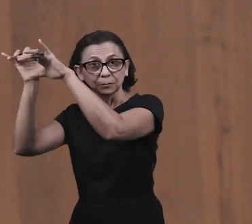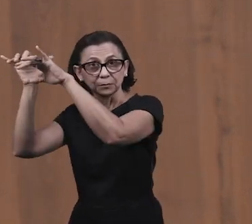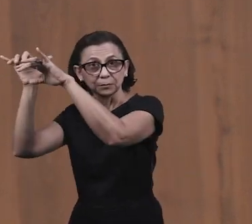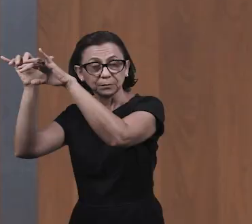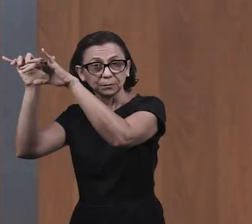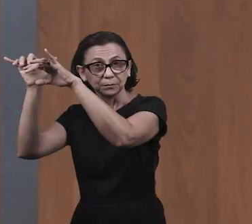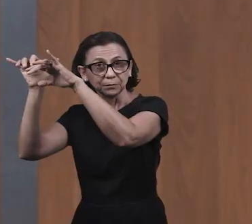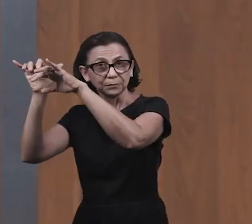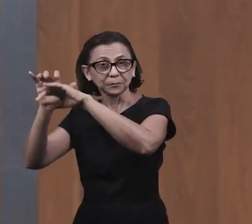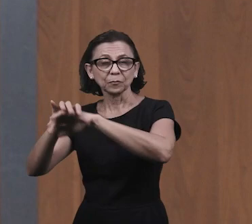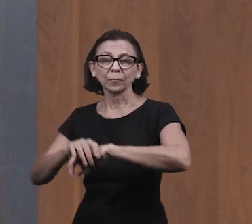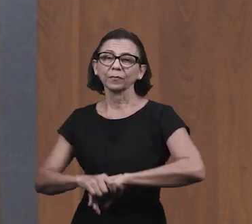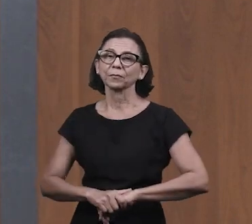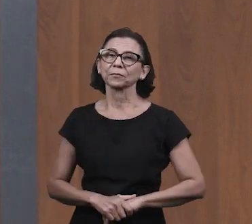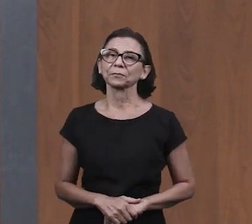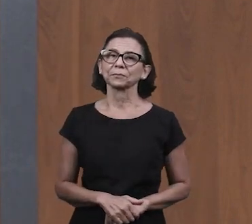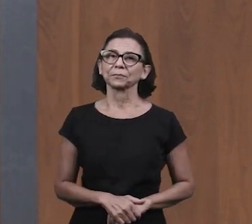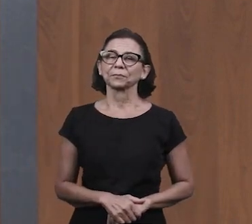monter?